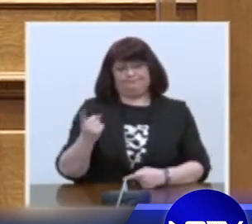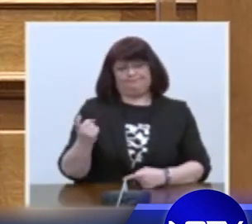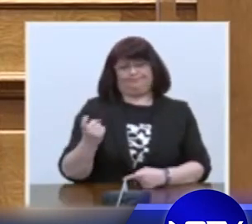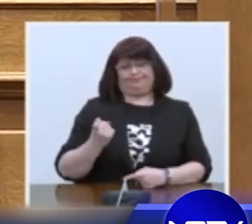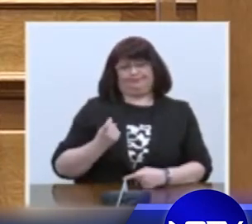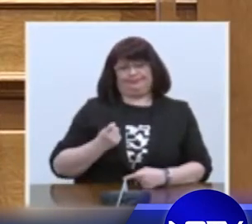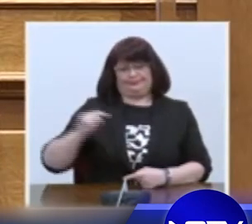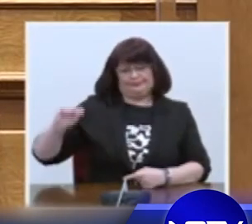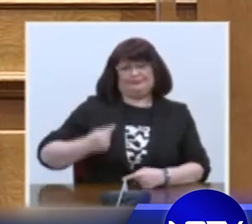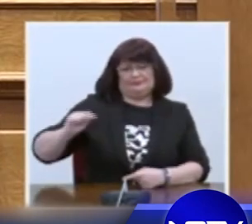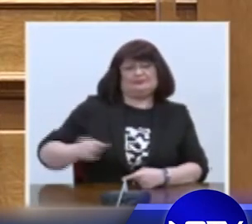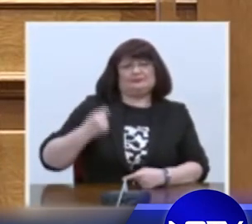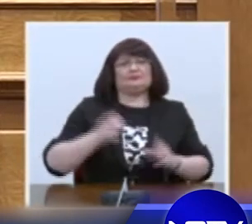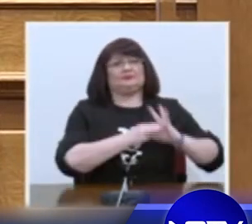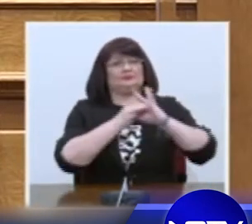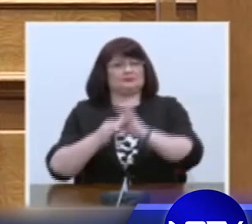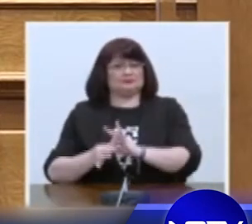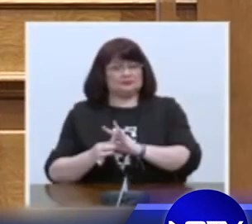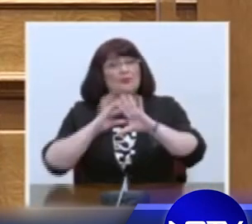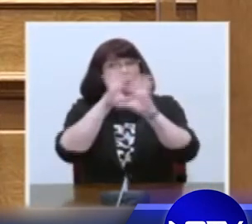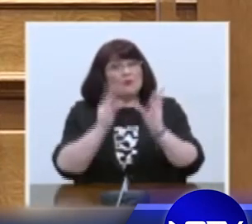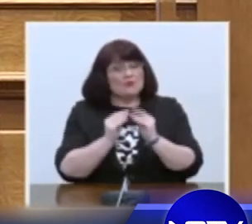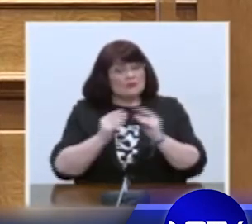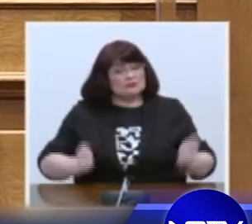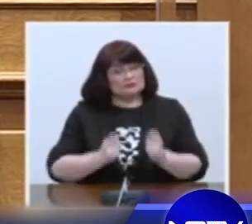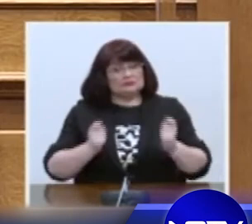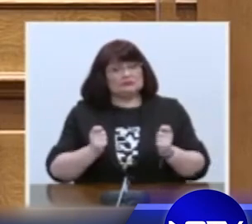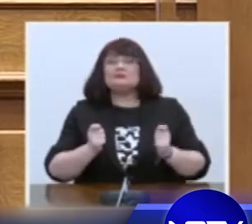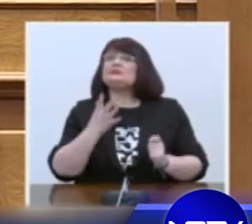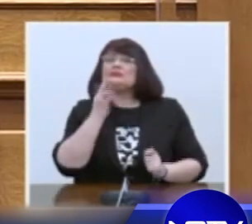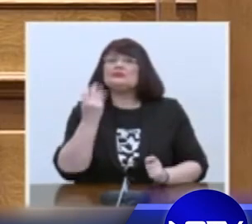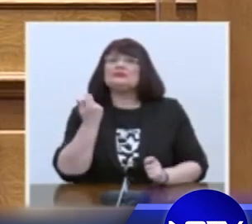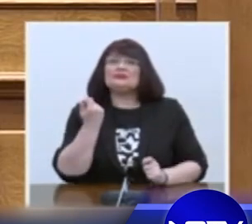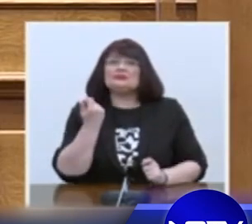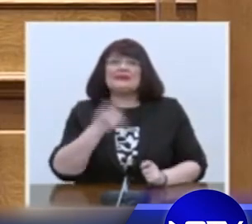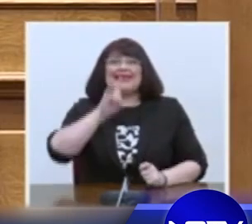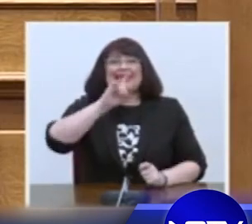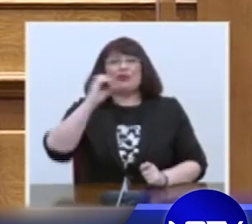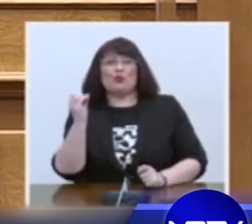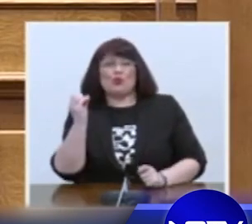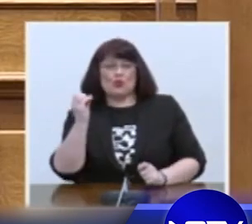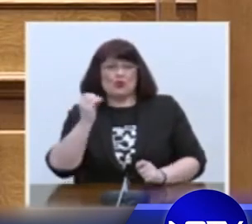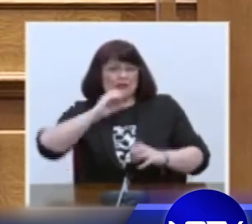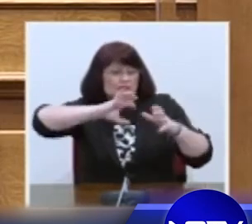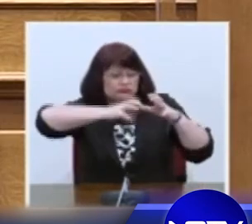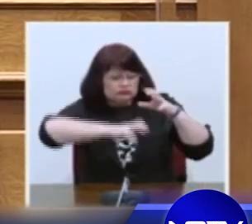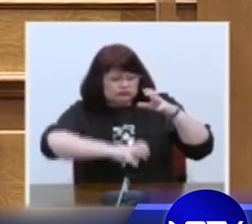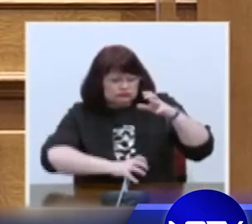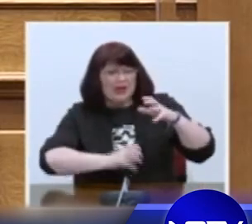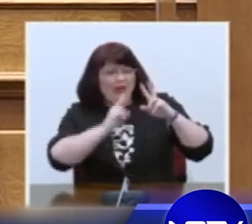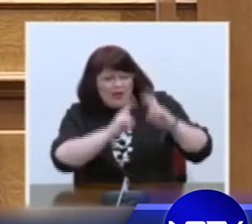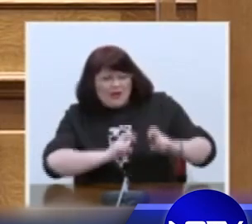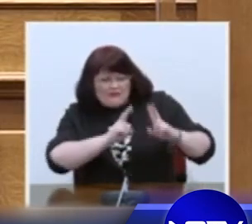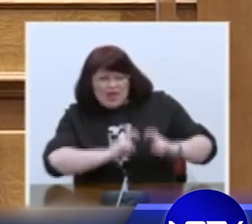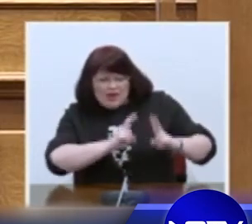κάθε απειλής, ακόμα και ένοπλης επίθεσης. Μια διατύπωση που δεν θα έχει διαφύγει της προσοχής σας, κύριοι της αντιπολίτευσης, την